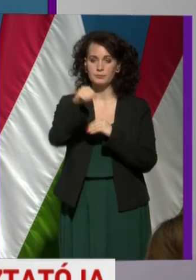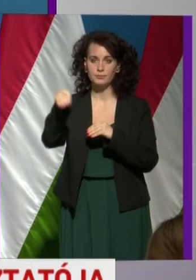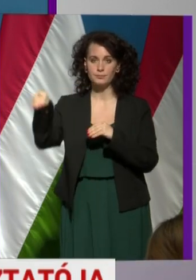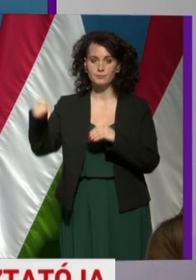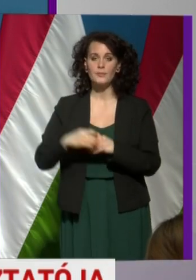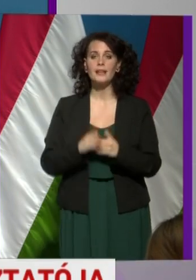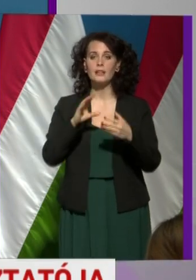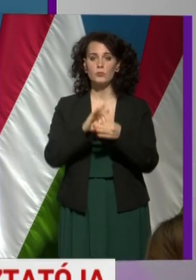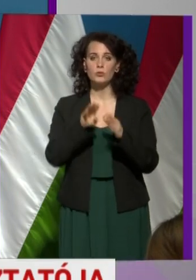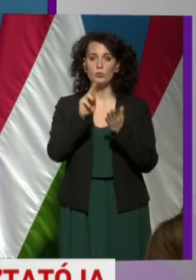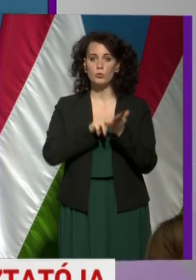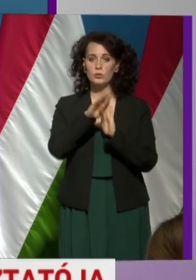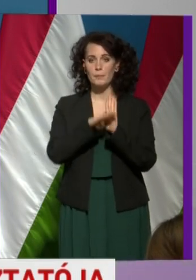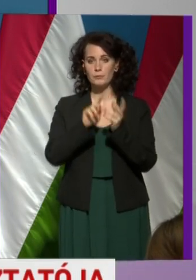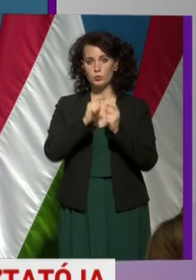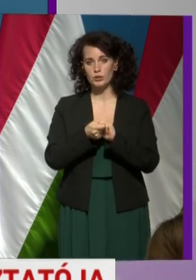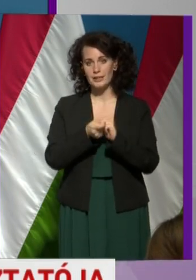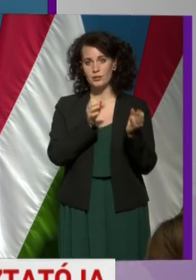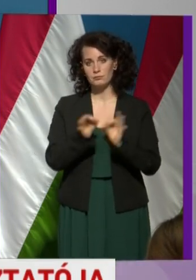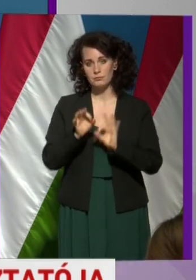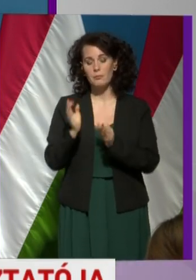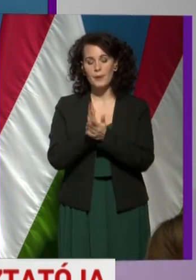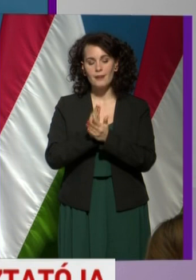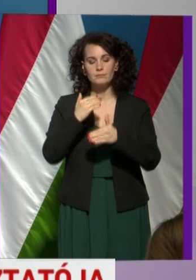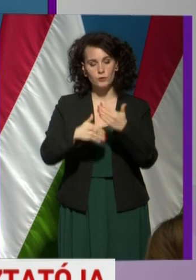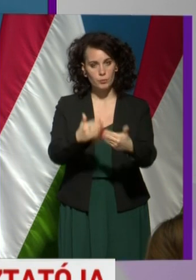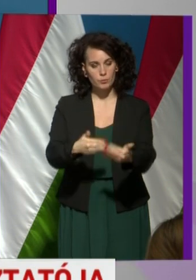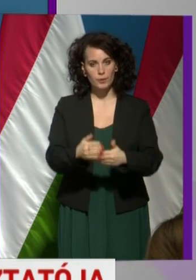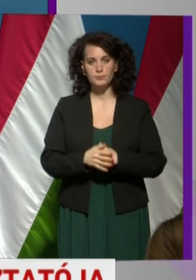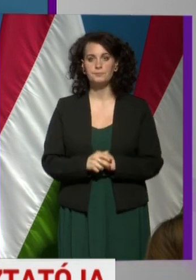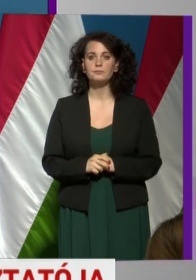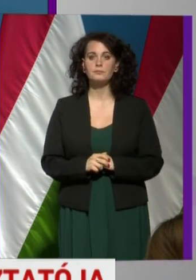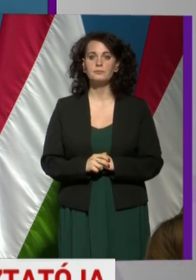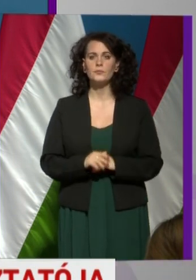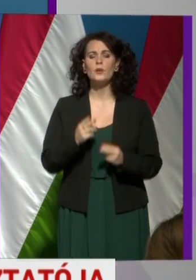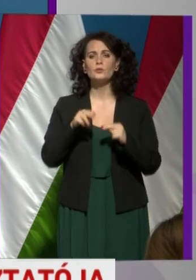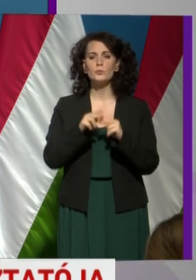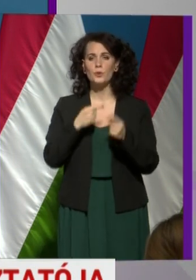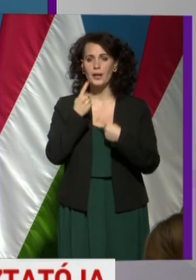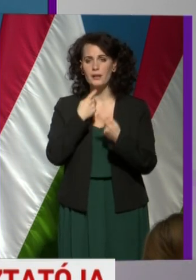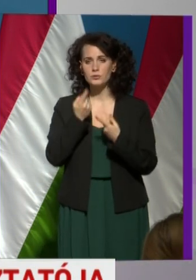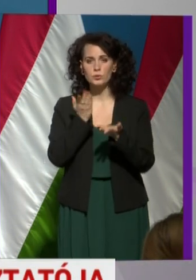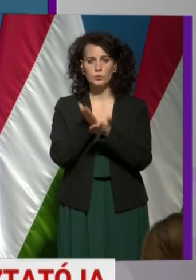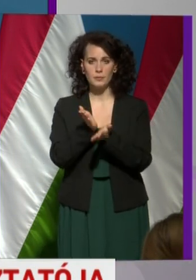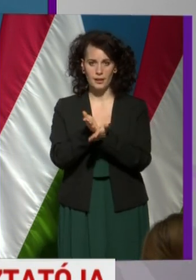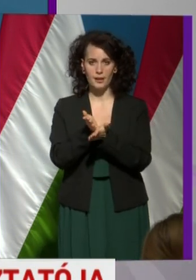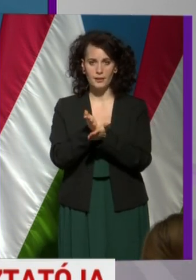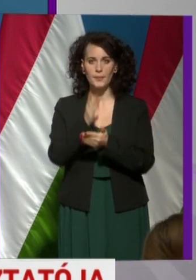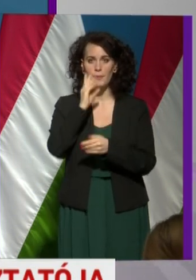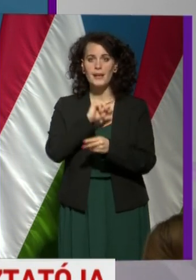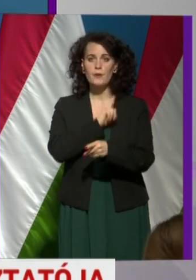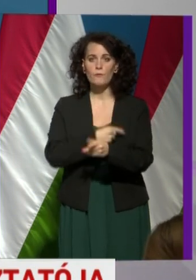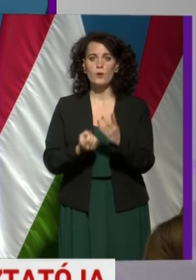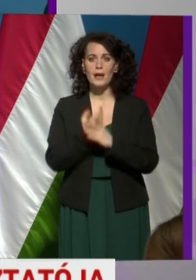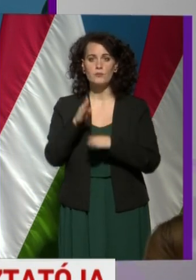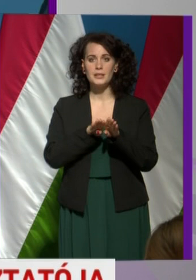kapcsolatos jogszabálymódosítás előkészítése folyamatban van. Többször elhangzott már, hogy az Emberi